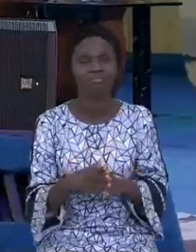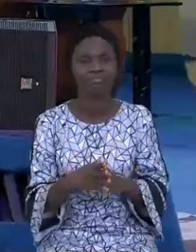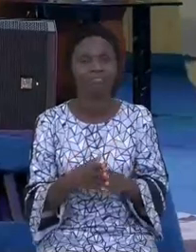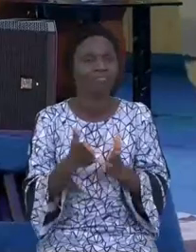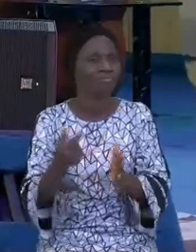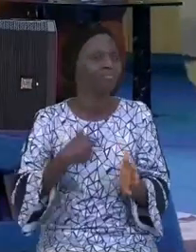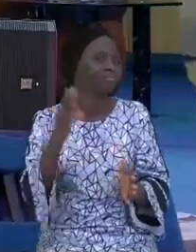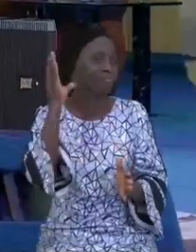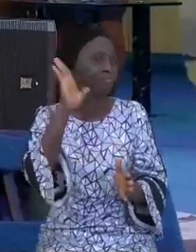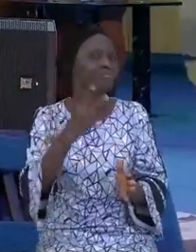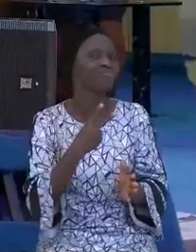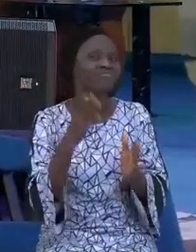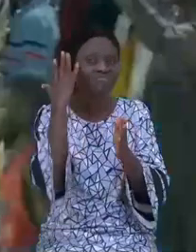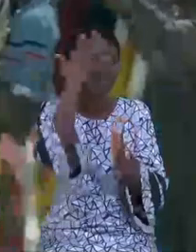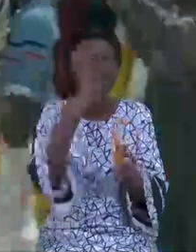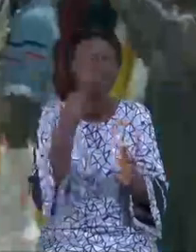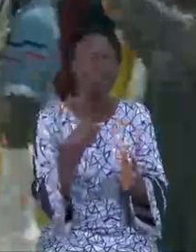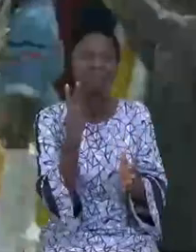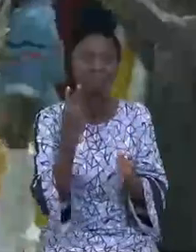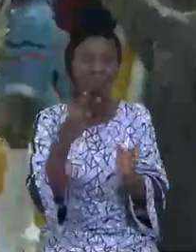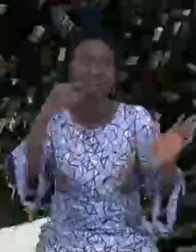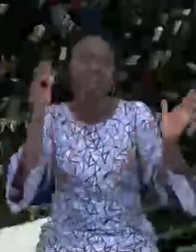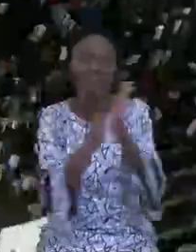de belles voix de Nanjing. Je dis gloire à Dieu.